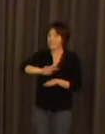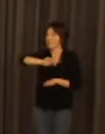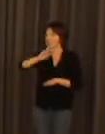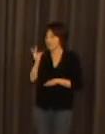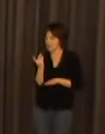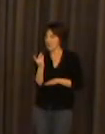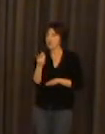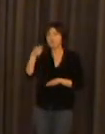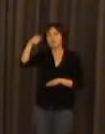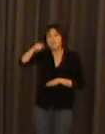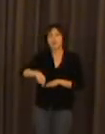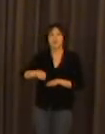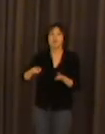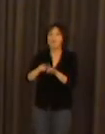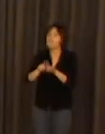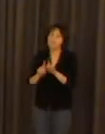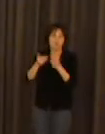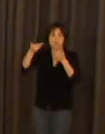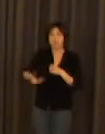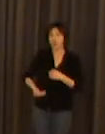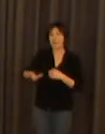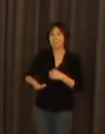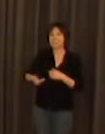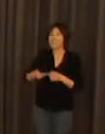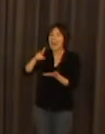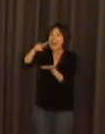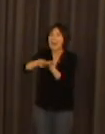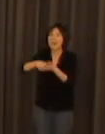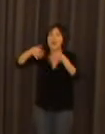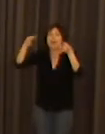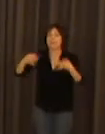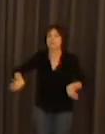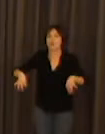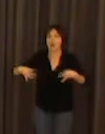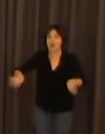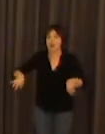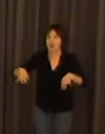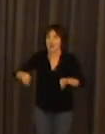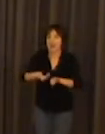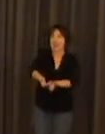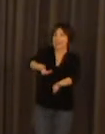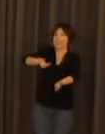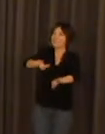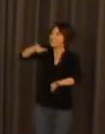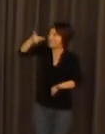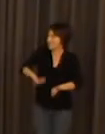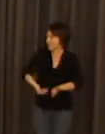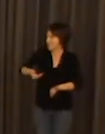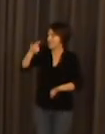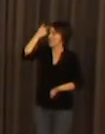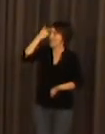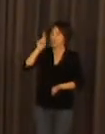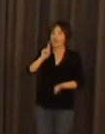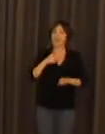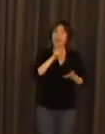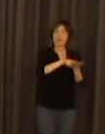fos reconeguda com una llengua natural. És aquesta condició de llengua natural, d'alguna manera, el que li dona potència, perquè les llengües